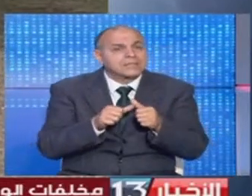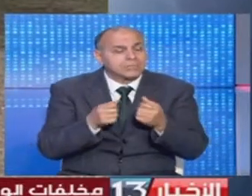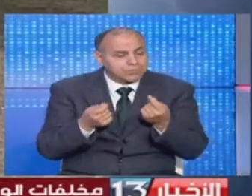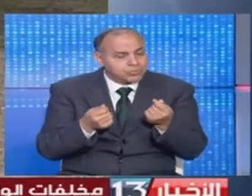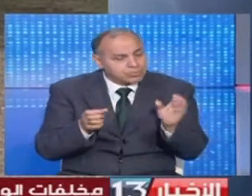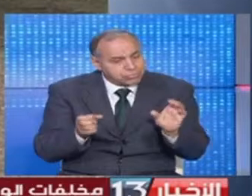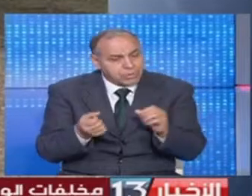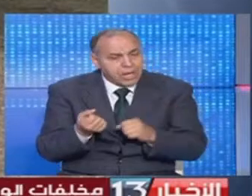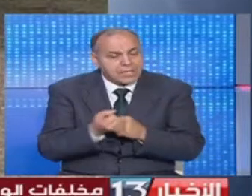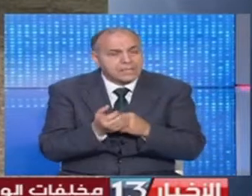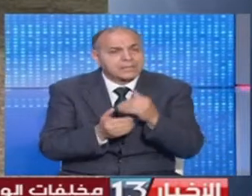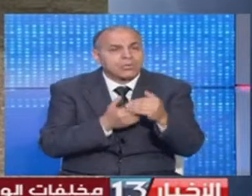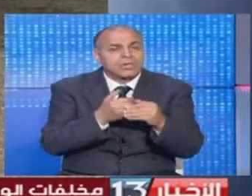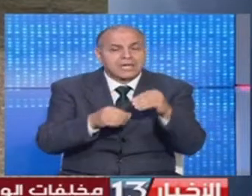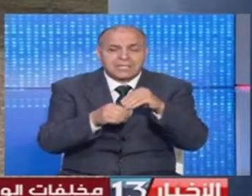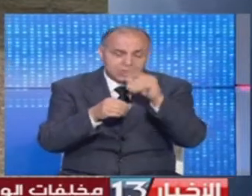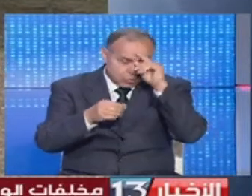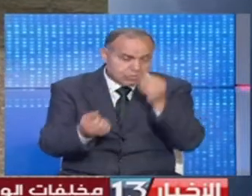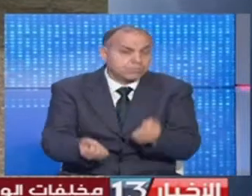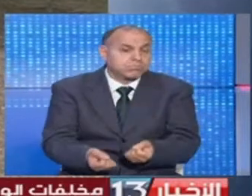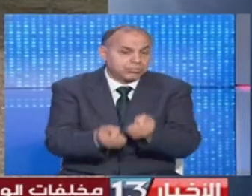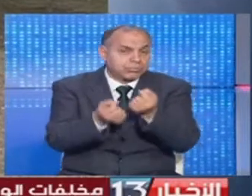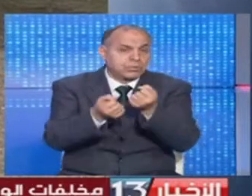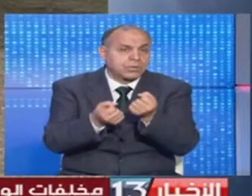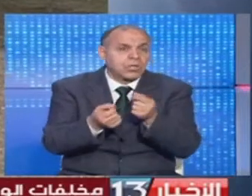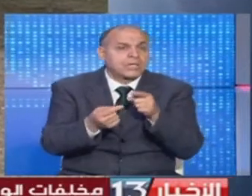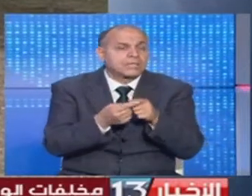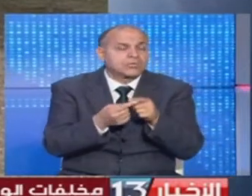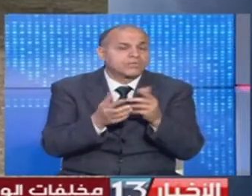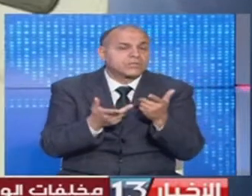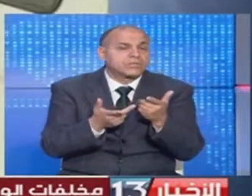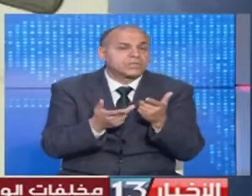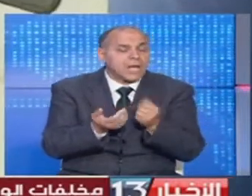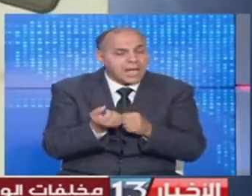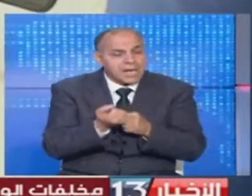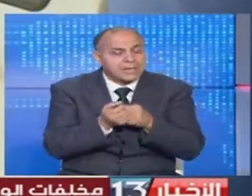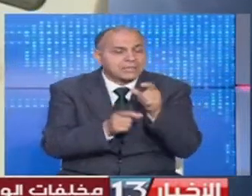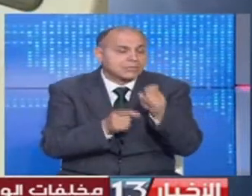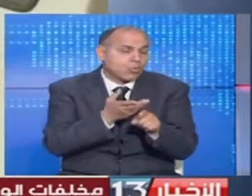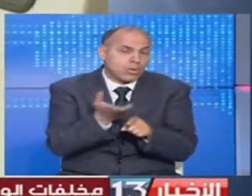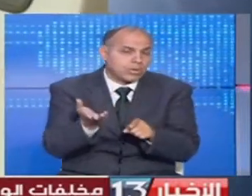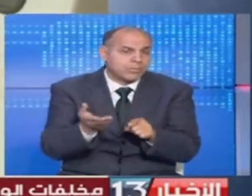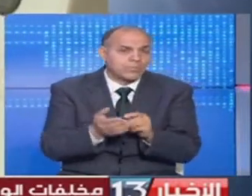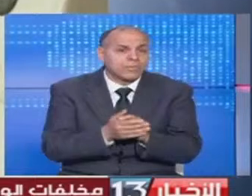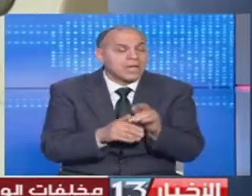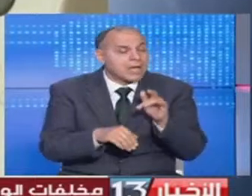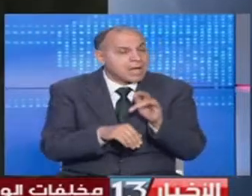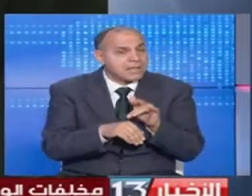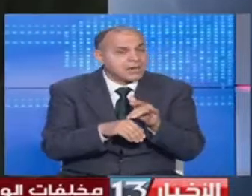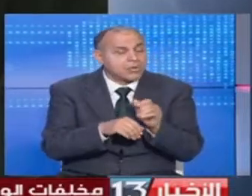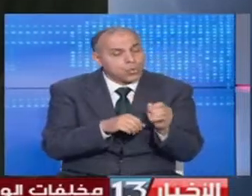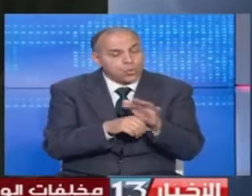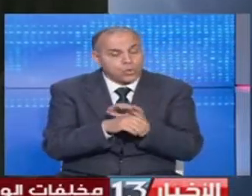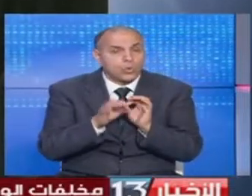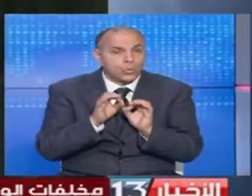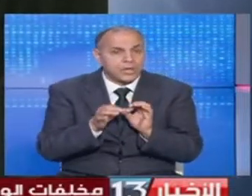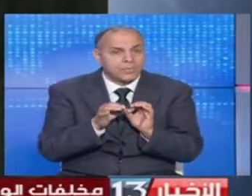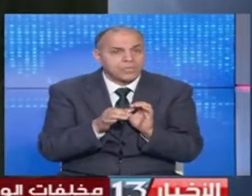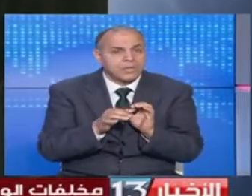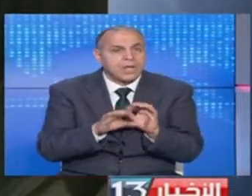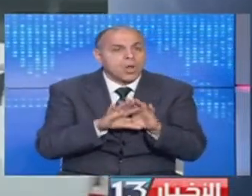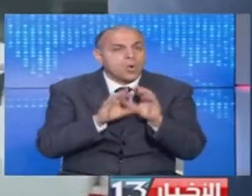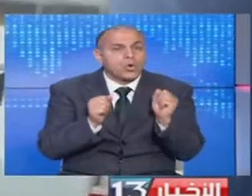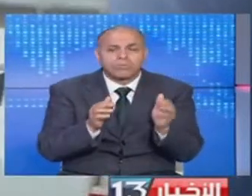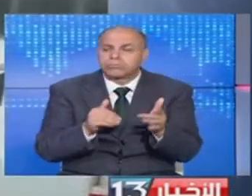لتطوير الاقتصاد البلاد وتوجيه خاصه لخدمه المجتمع اثرت على كل